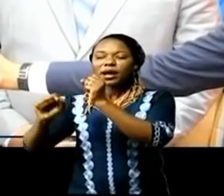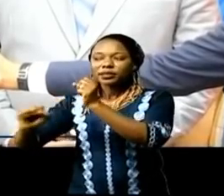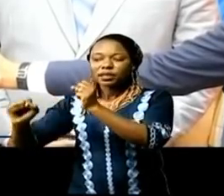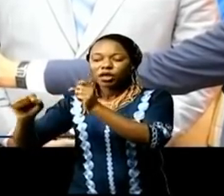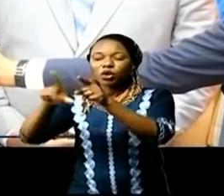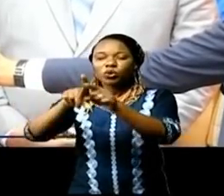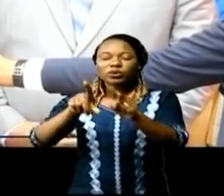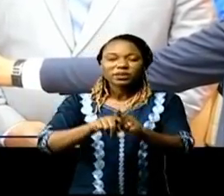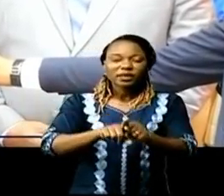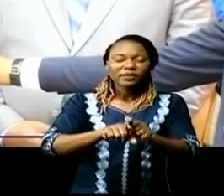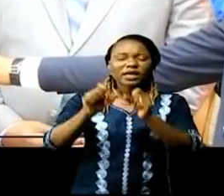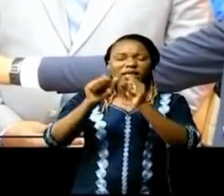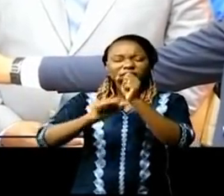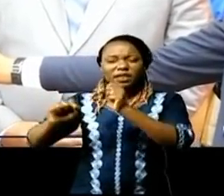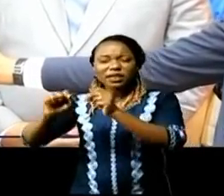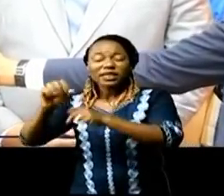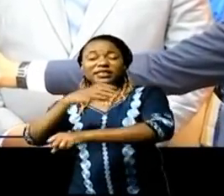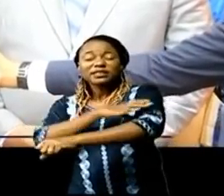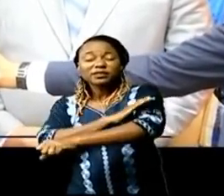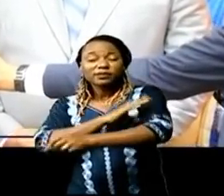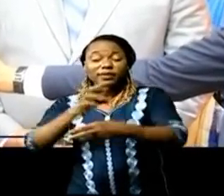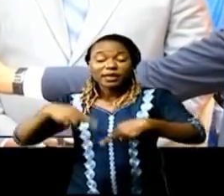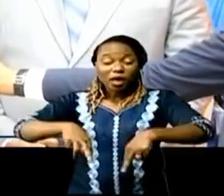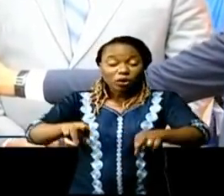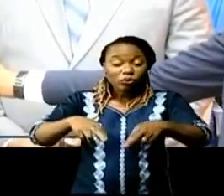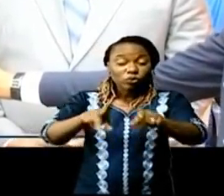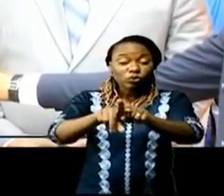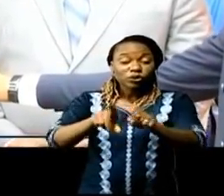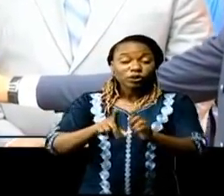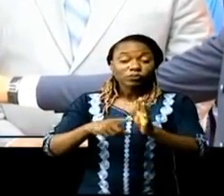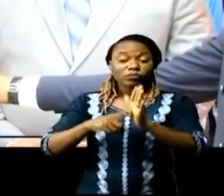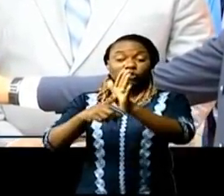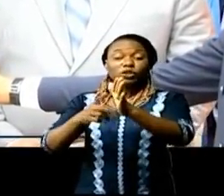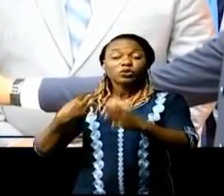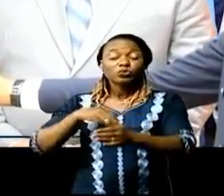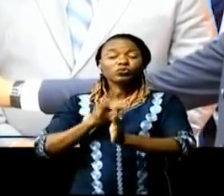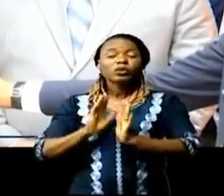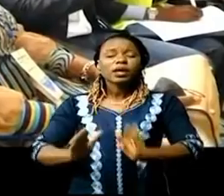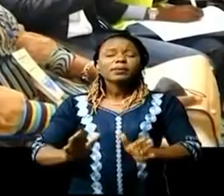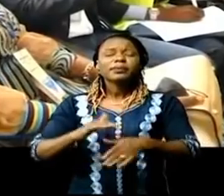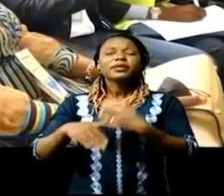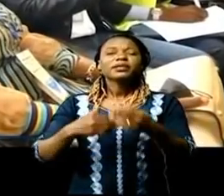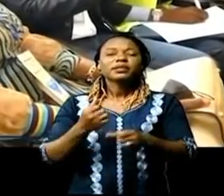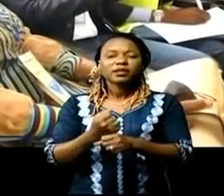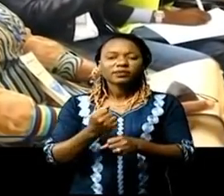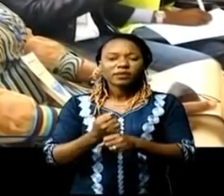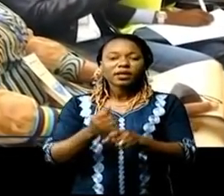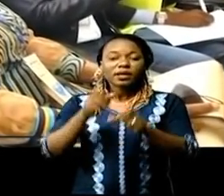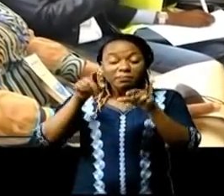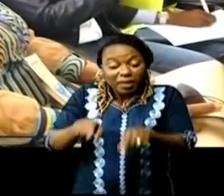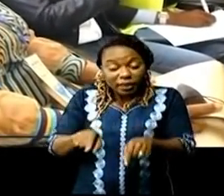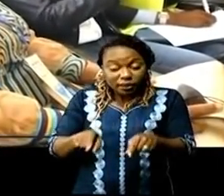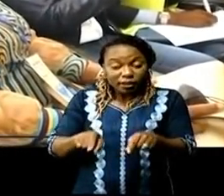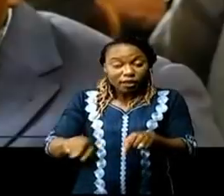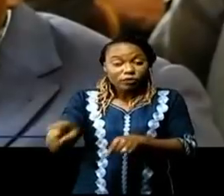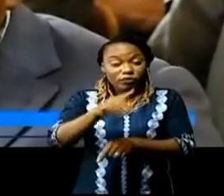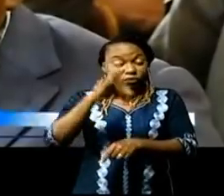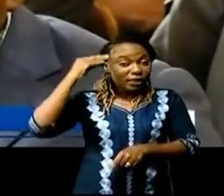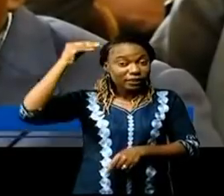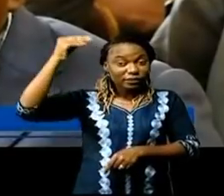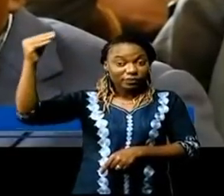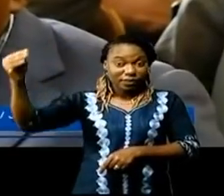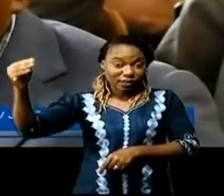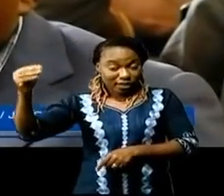la campagne du civisme routier, afin que nous puissions montrer de quoi nous sommes aussi capables. Il ne reste maintenant qu'à espérer que